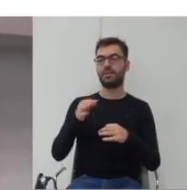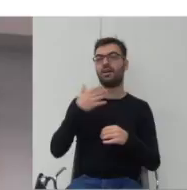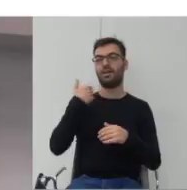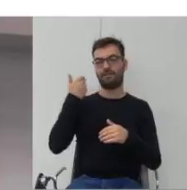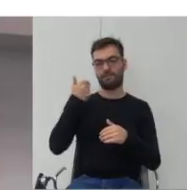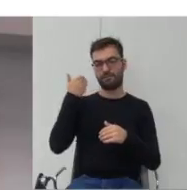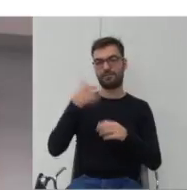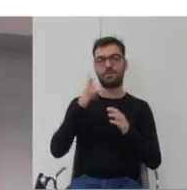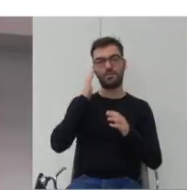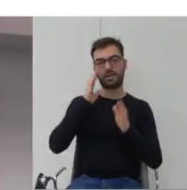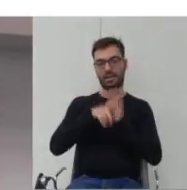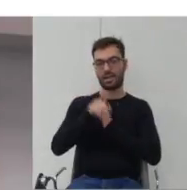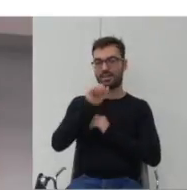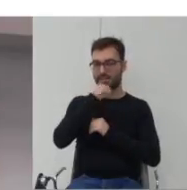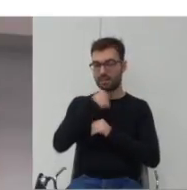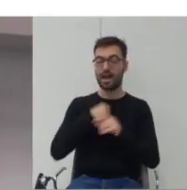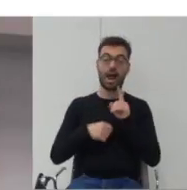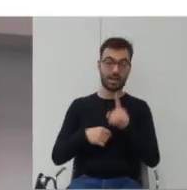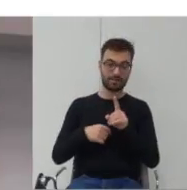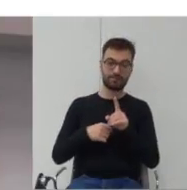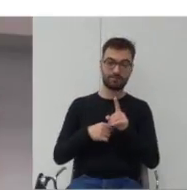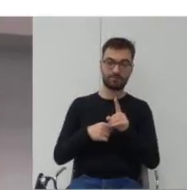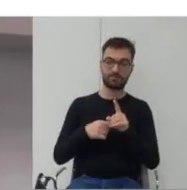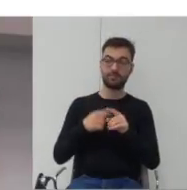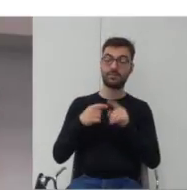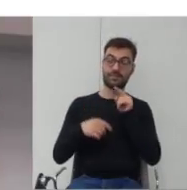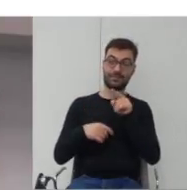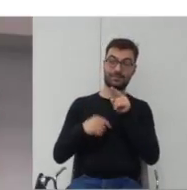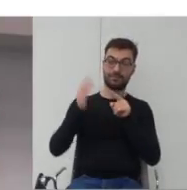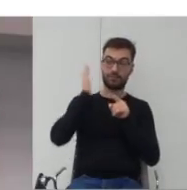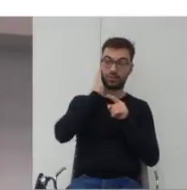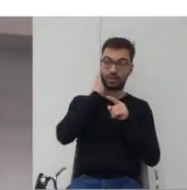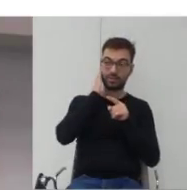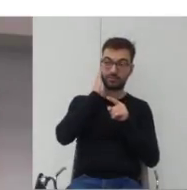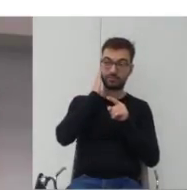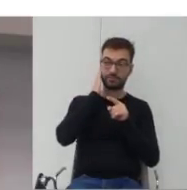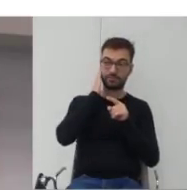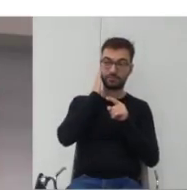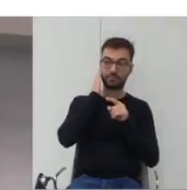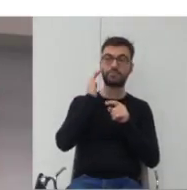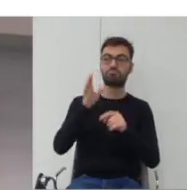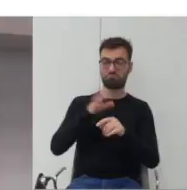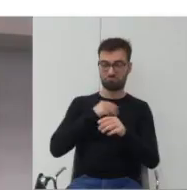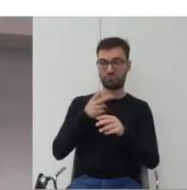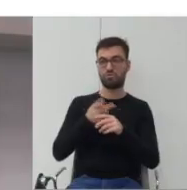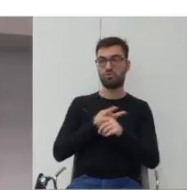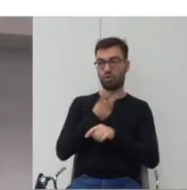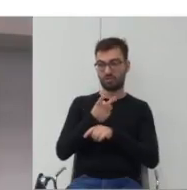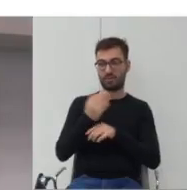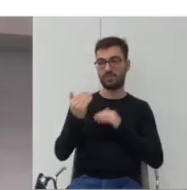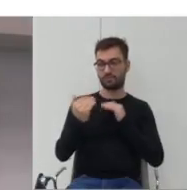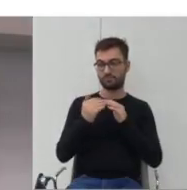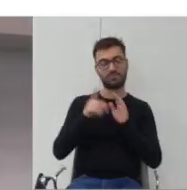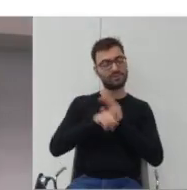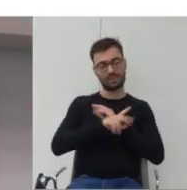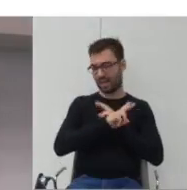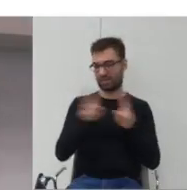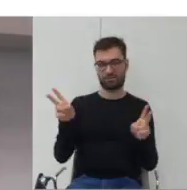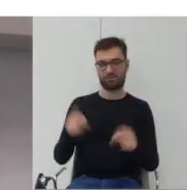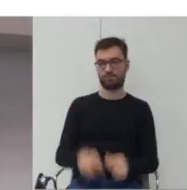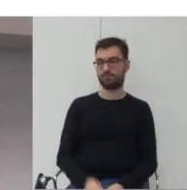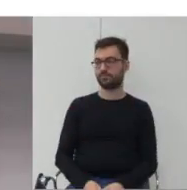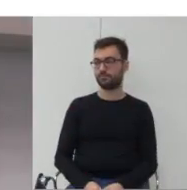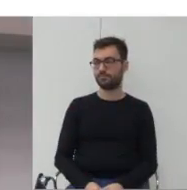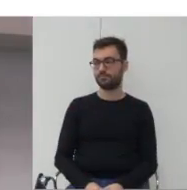Państwa o mieszkaniu dla seniora, niemniej jednak tak naprawdę takie mieszkanie jest to mieszkanie dostępne dla ludzi w każdym